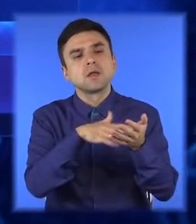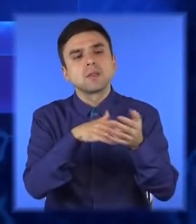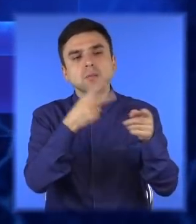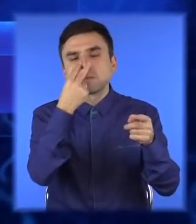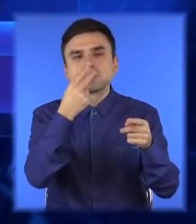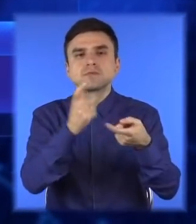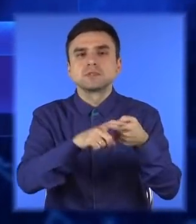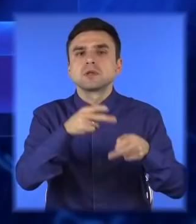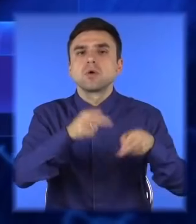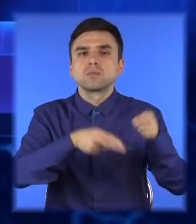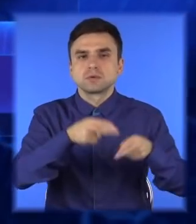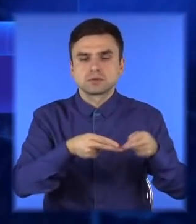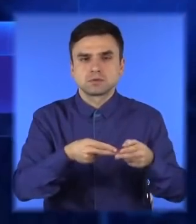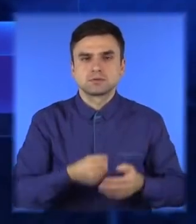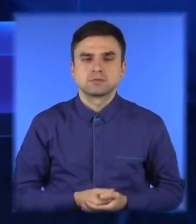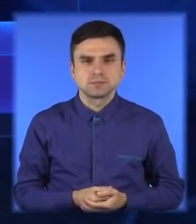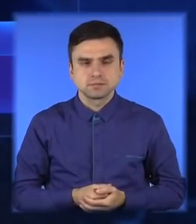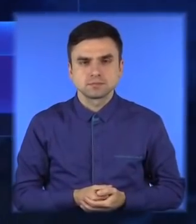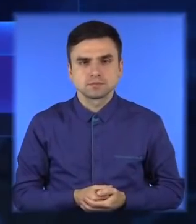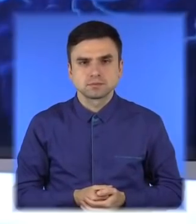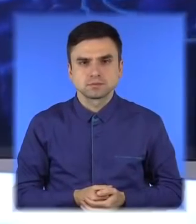что пойдет, кто его знает.